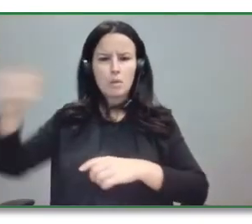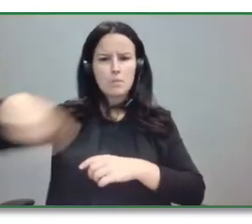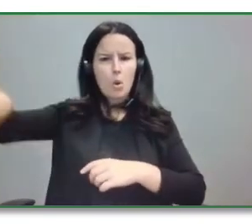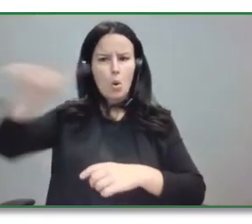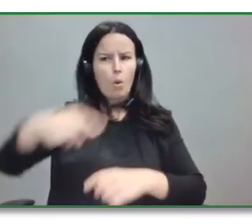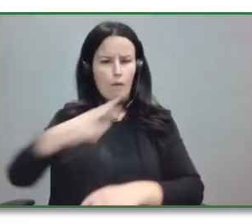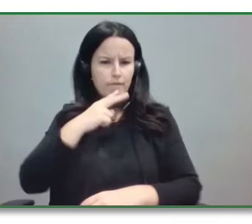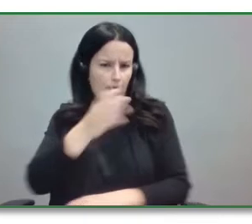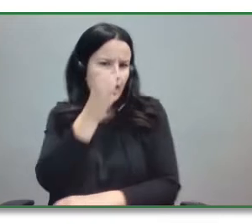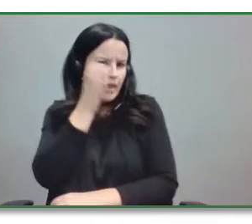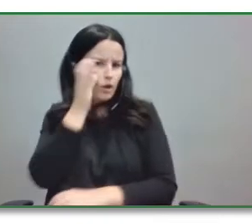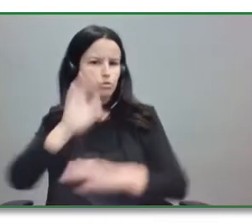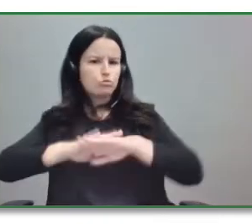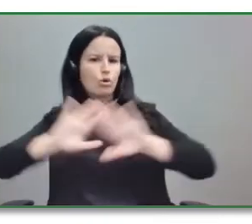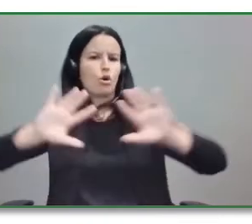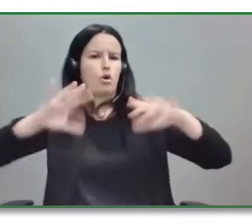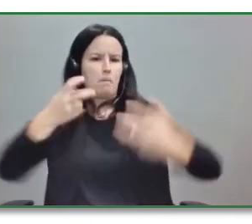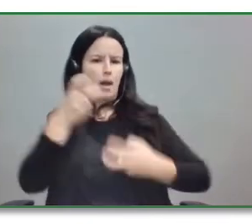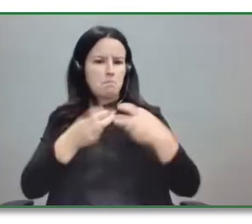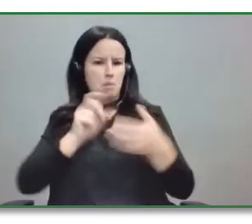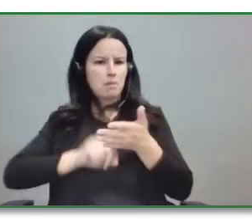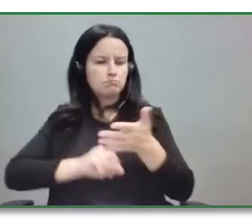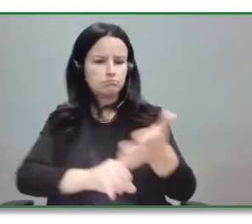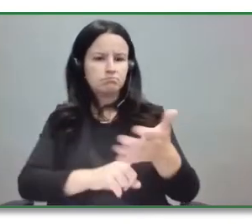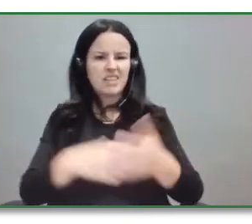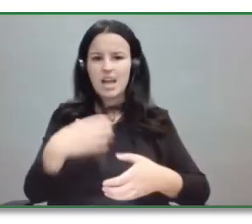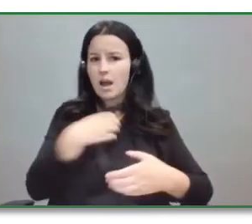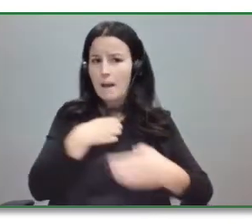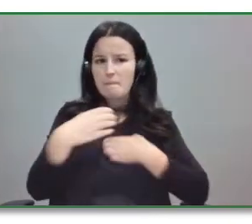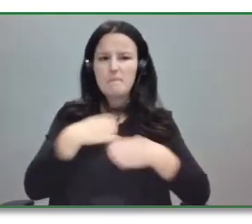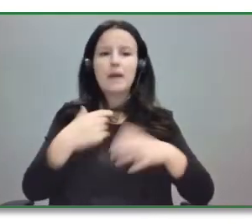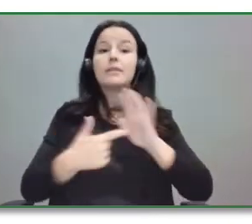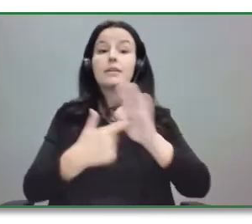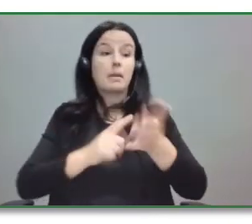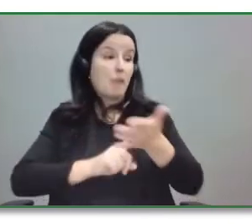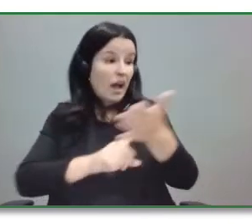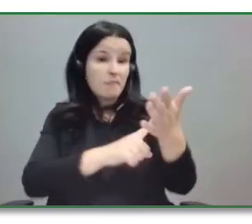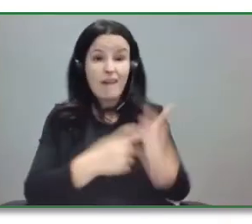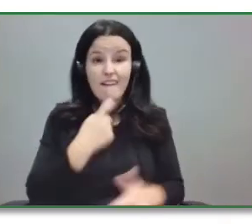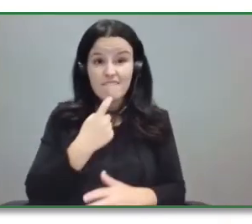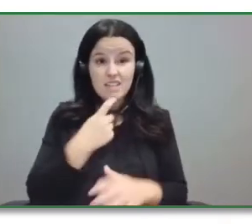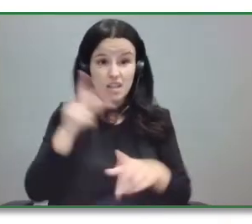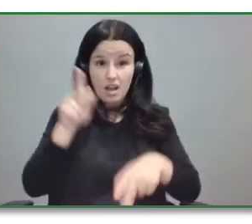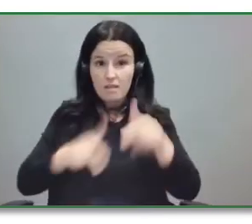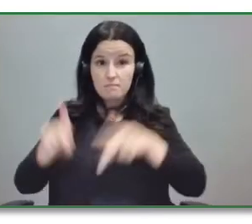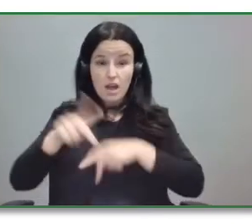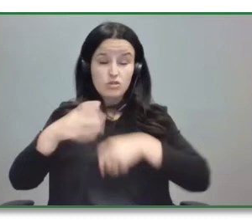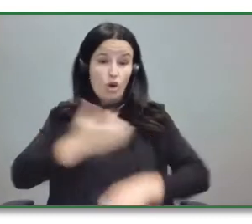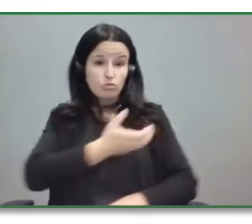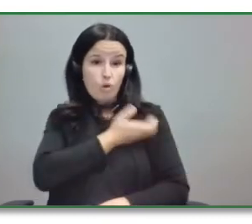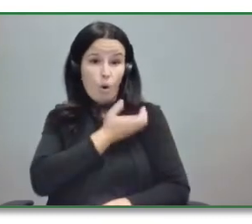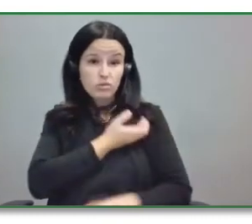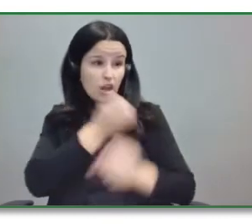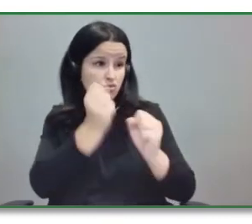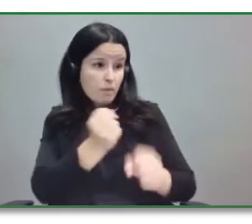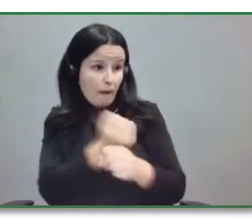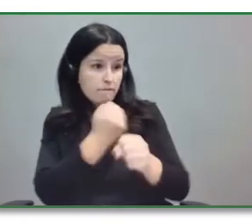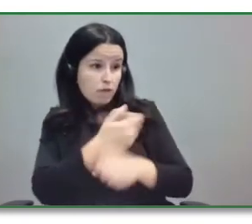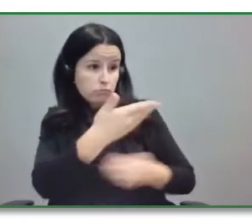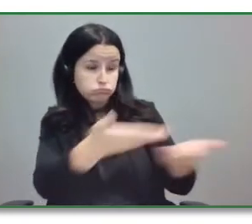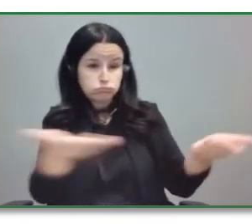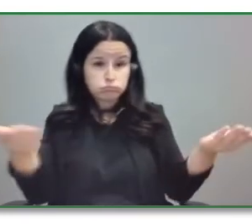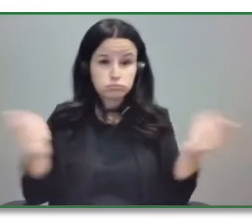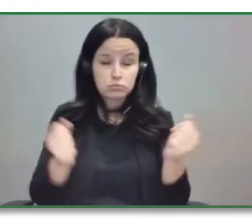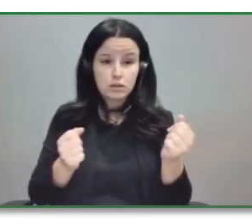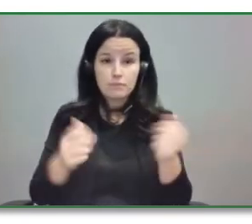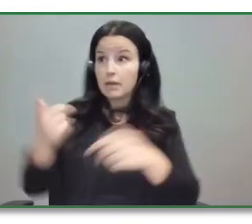pour résoudre des problèmes. Les plaintes étaient des réparations faciles que le personnel d'entretien pouvait faire en quelques heures. Et ils nous ont dit, ben, vous savez, ce qu'on ne sait pas,